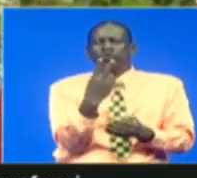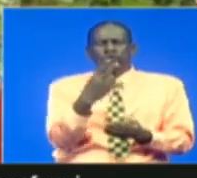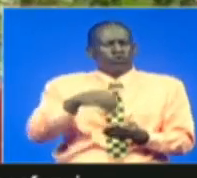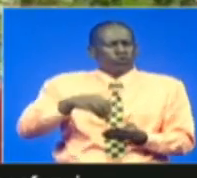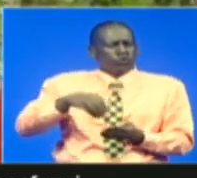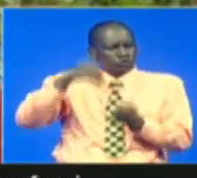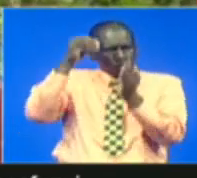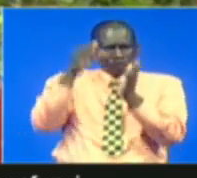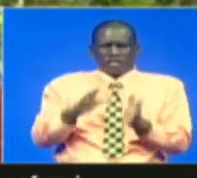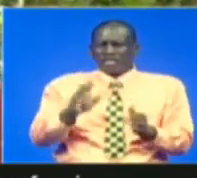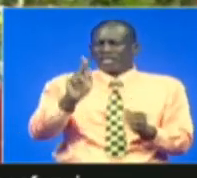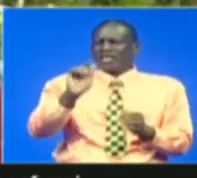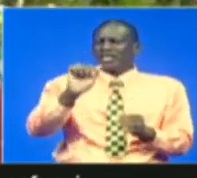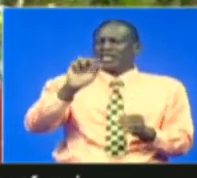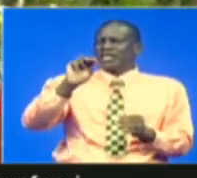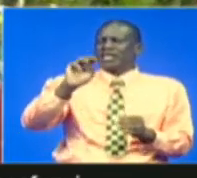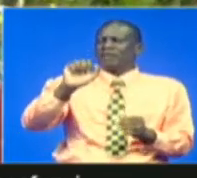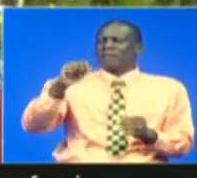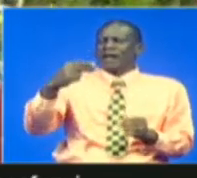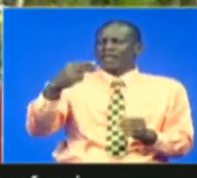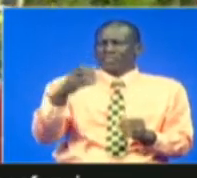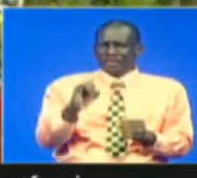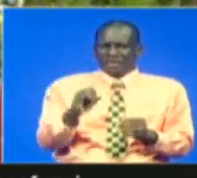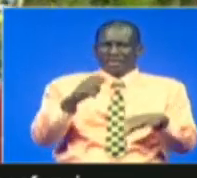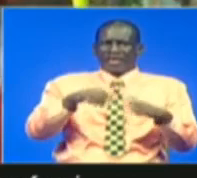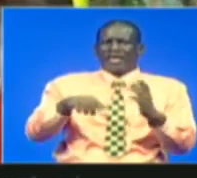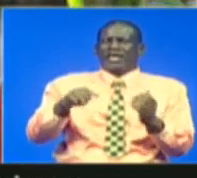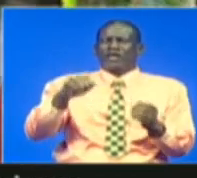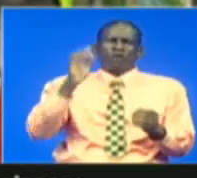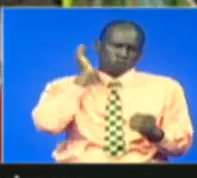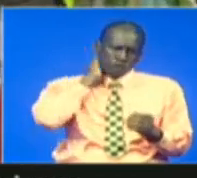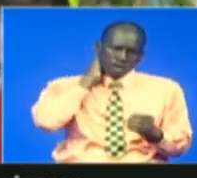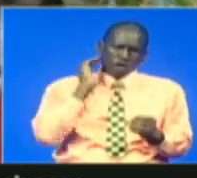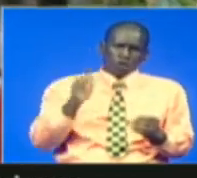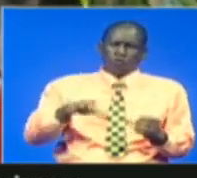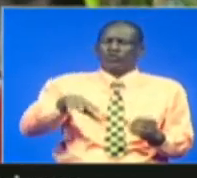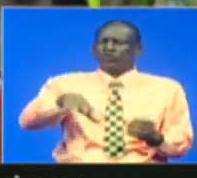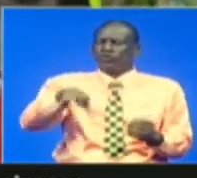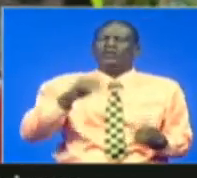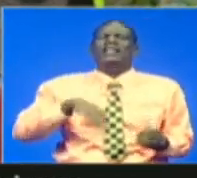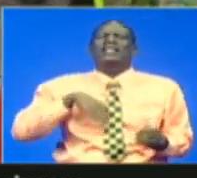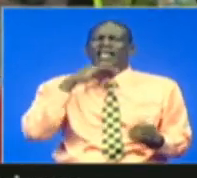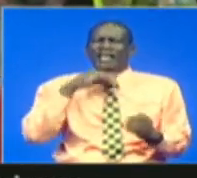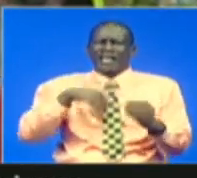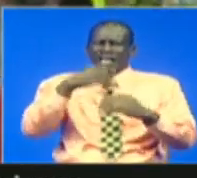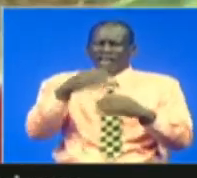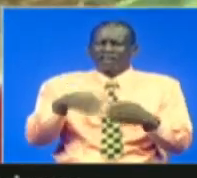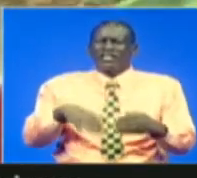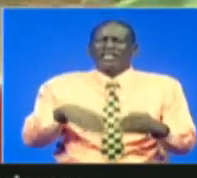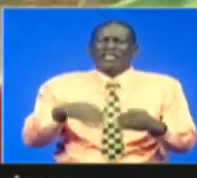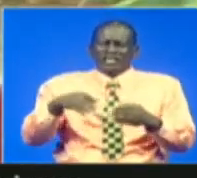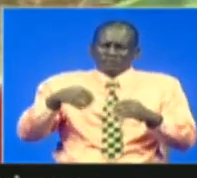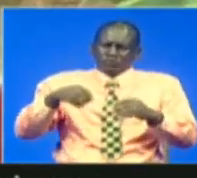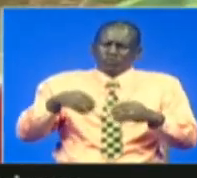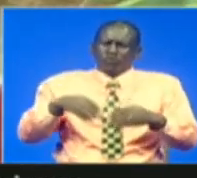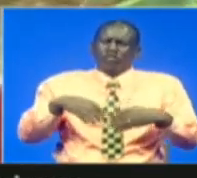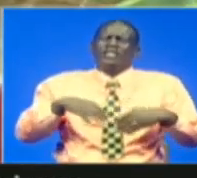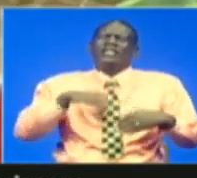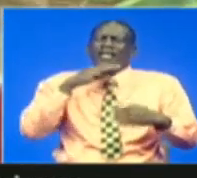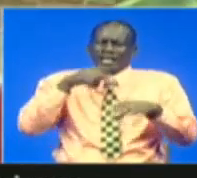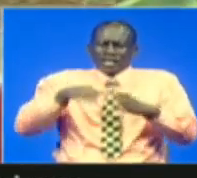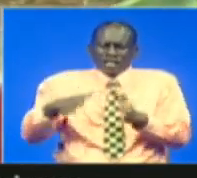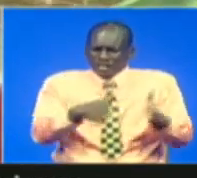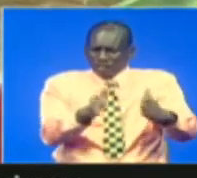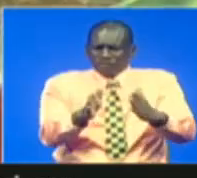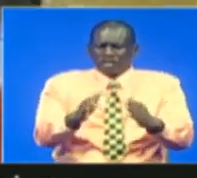Kimathi katika kijiji cha Kigetuini kaunti ya Murang'a alipatikana amepoteza maisha baada ya kuzama mtoni Sagana. Mwili wake pia